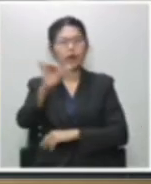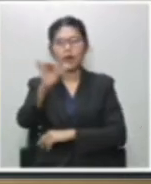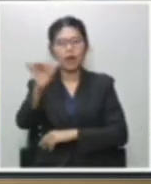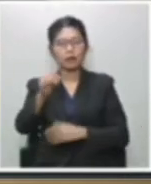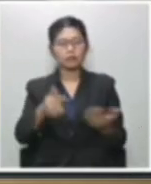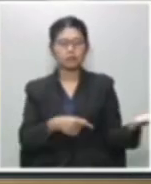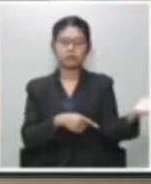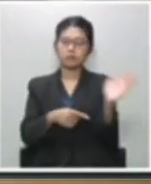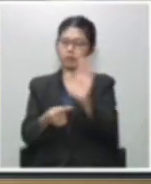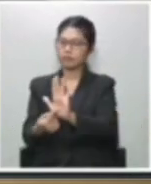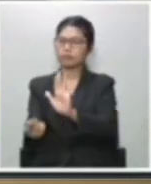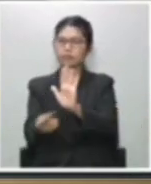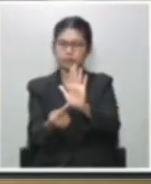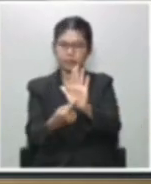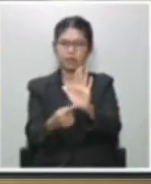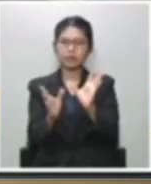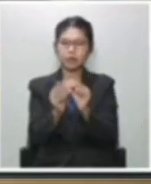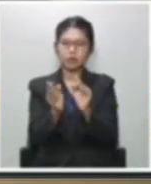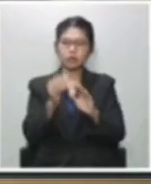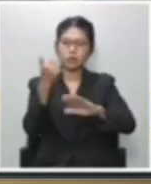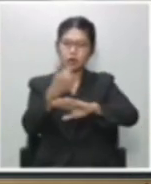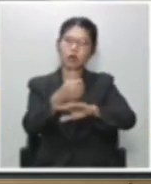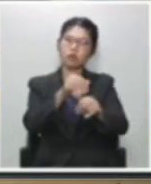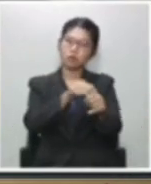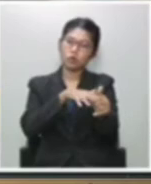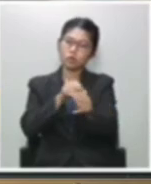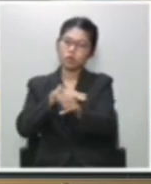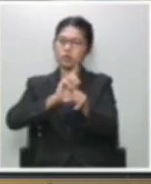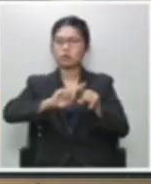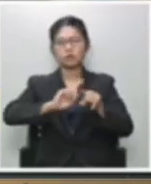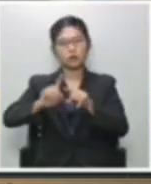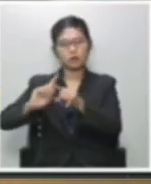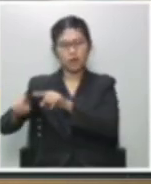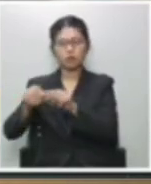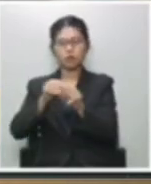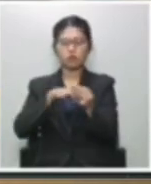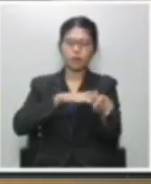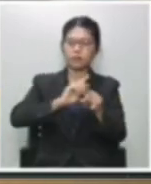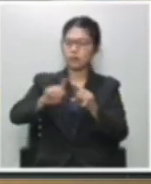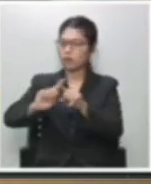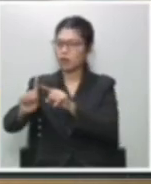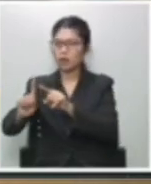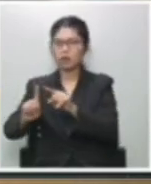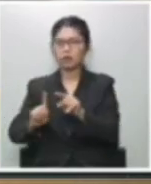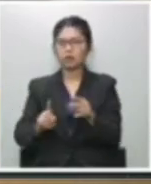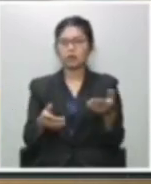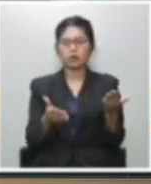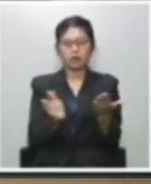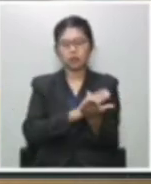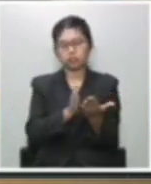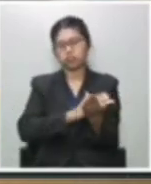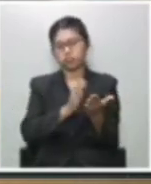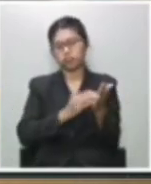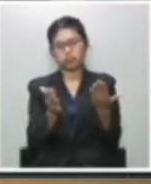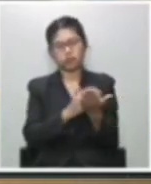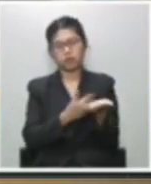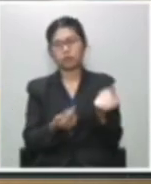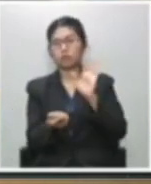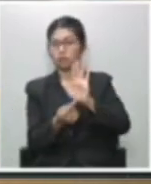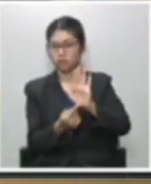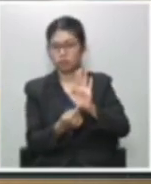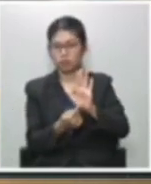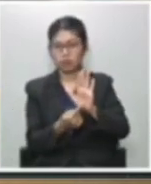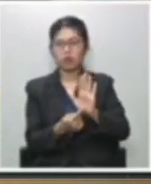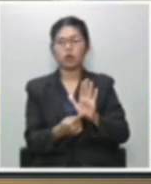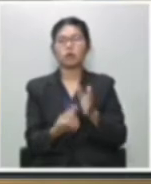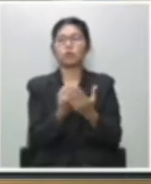ารมาให้ผมตั้งปึ้งเลยครับตั้งประชุมหัวหน้าส่วนราชการท่านนายอำเภอท่านผู้นำชุมชนนะครับแล้วก็ตัวแทนจากกรมพ